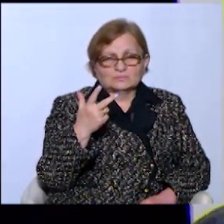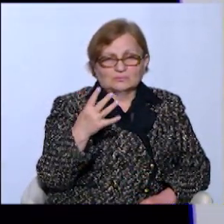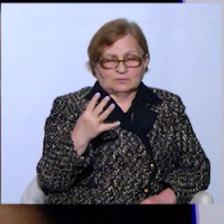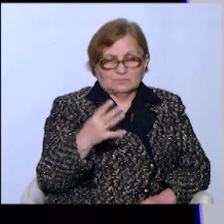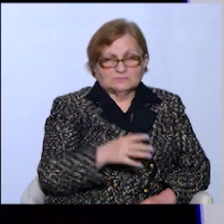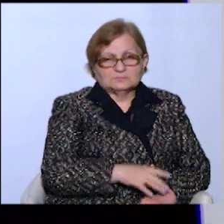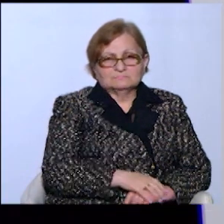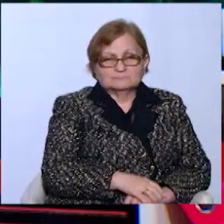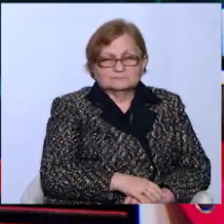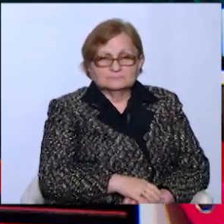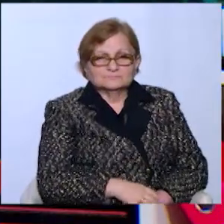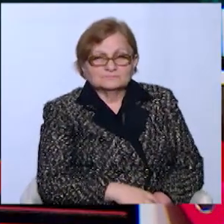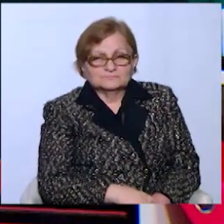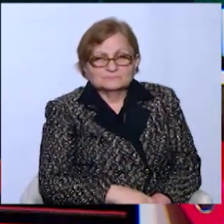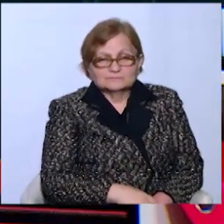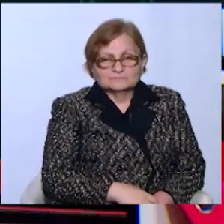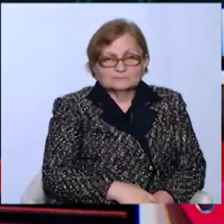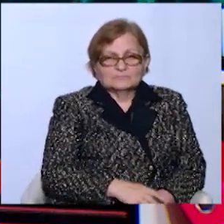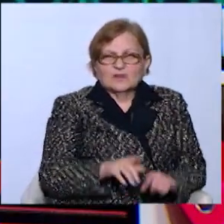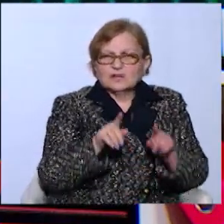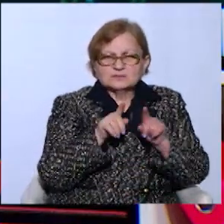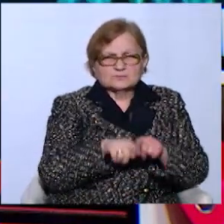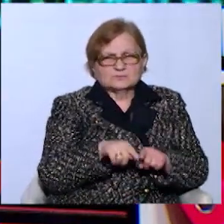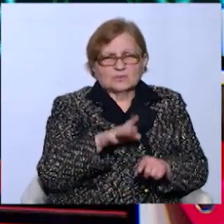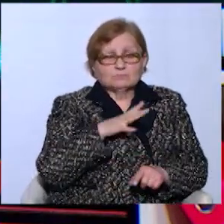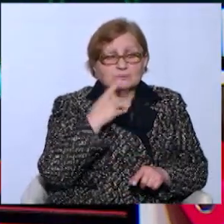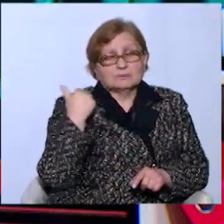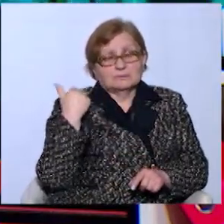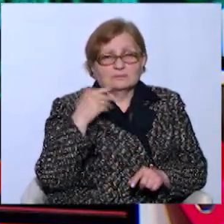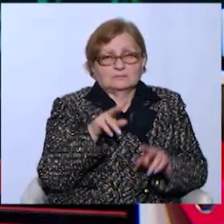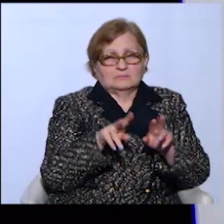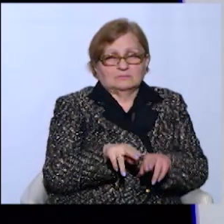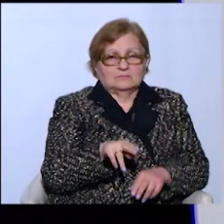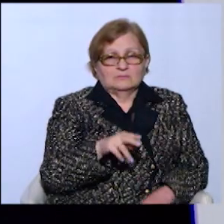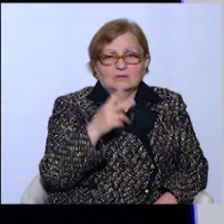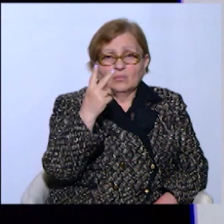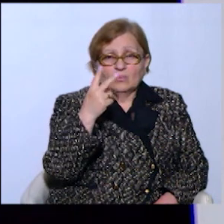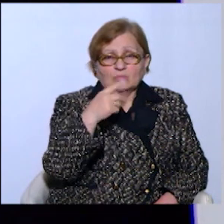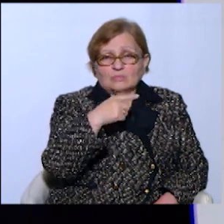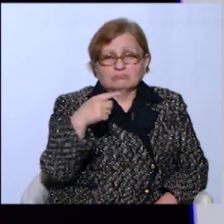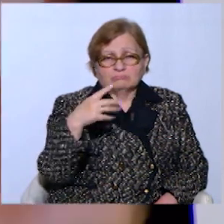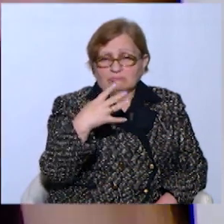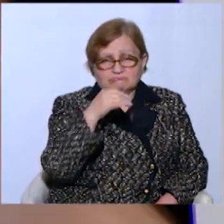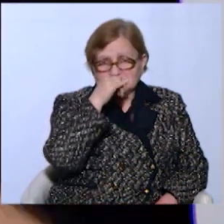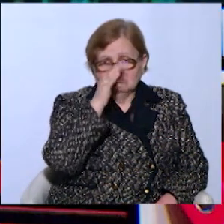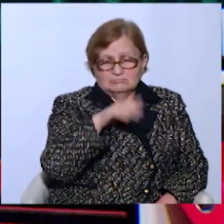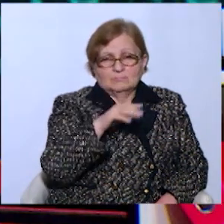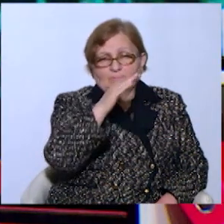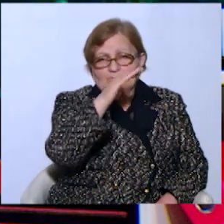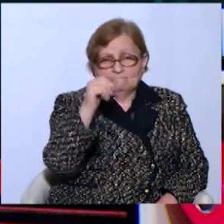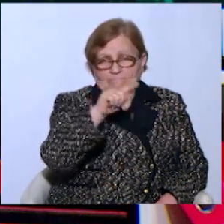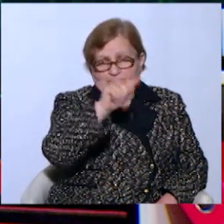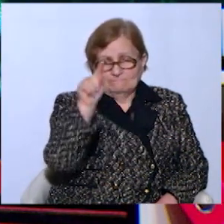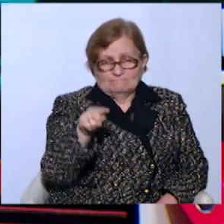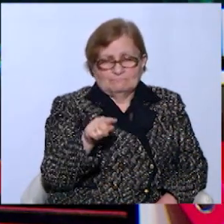224. ზუსტად ისე ვიქცევით. 2-ანს 4-ანს ვერ ვაკლებთ, ამიტომ მივდივართ